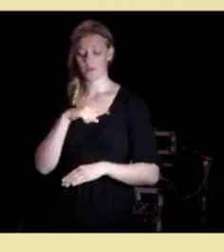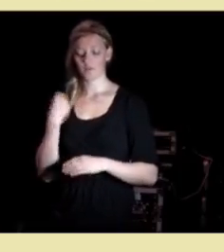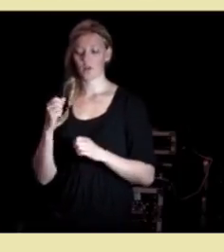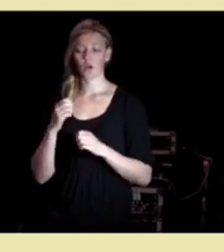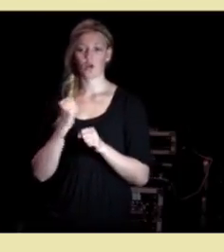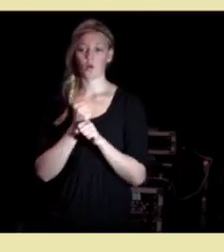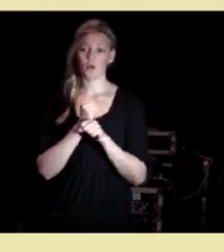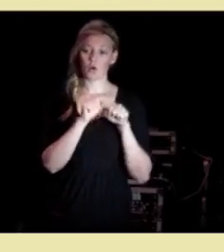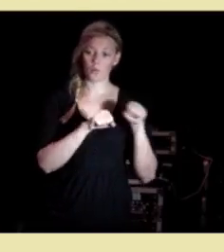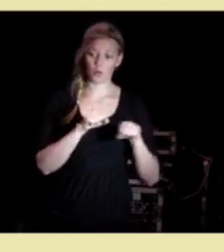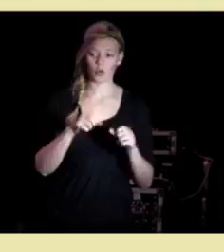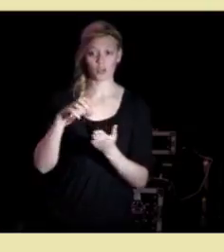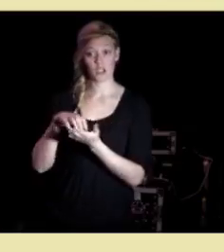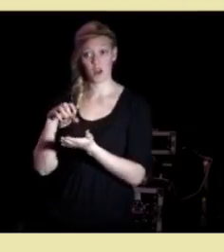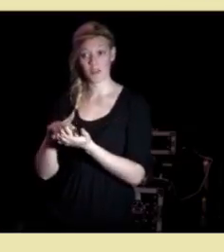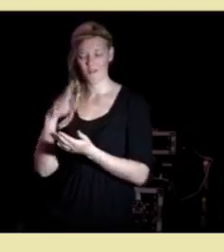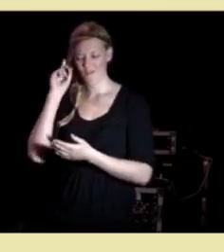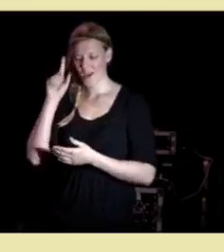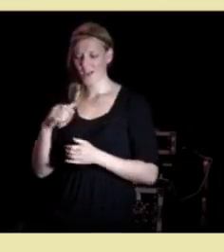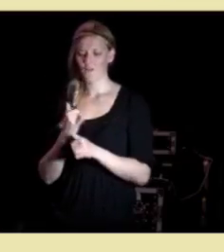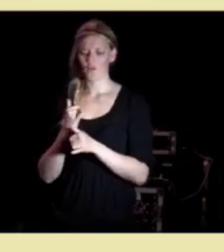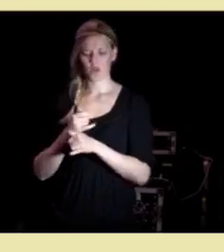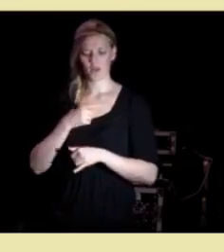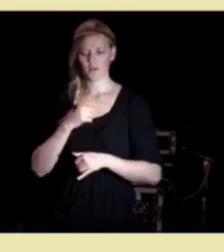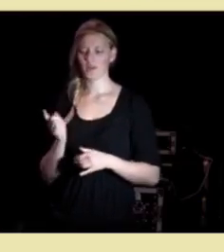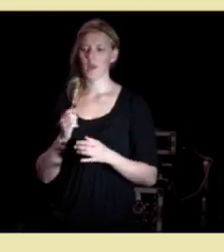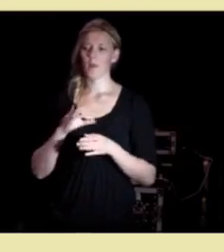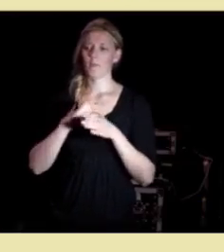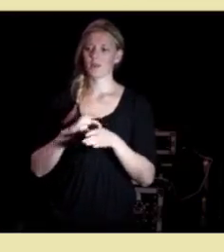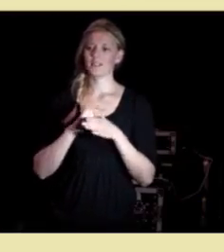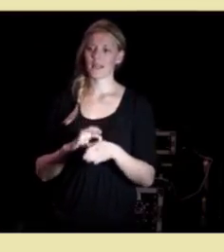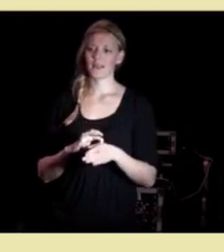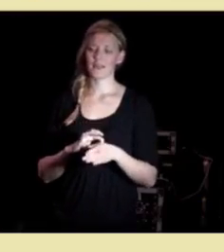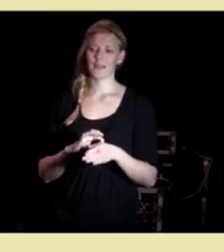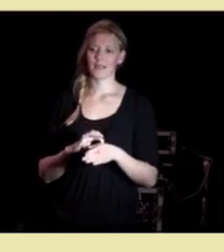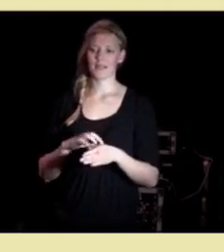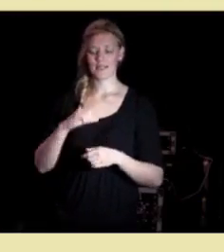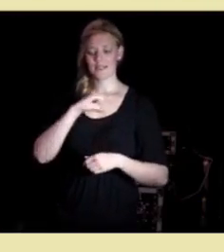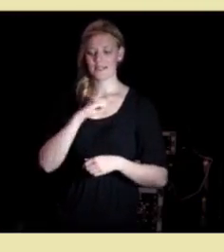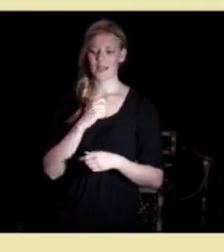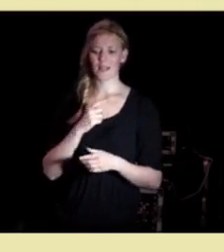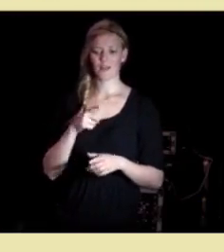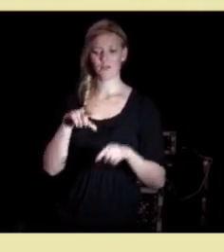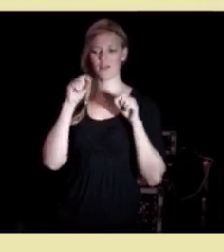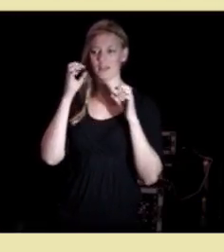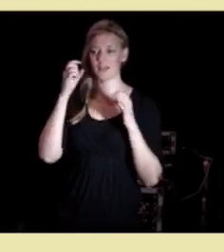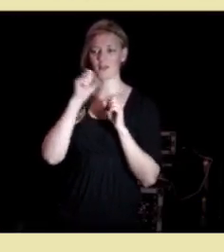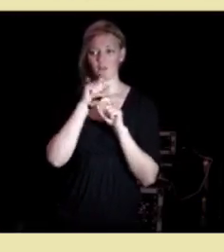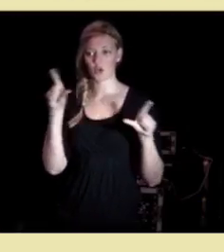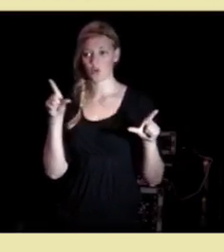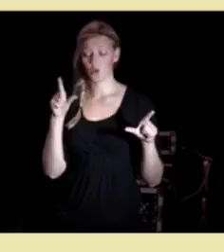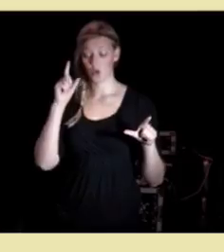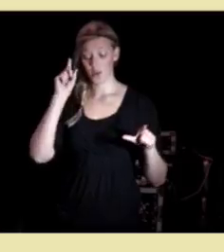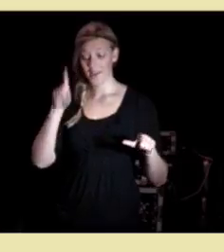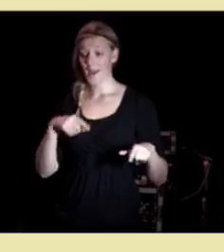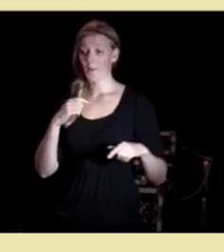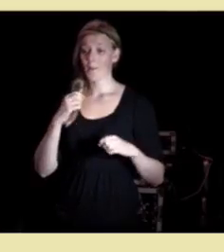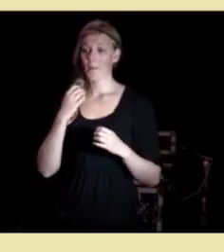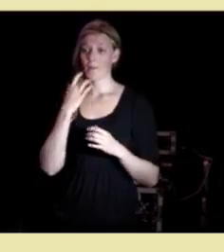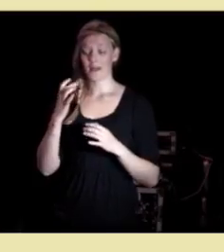stat vet hvordan pasienter orienterer seg på disse tingene, slik at vi treffer dem, og at dette blir en del av forløpet deres.